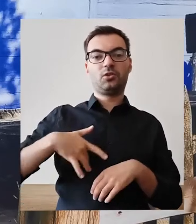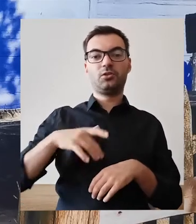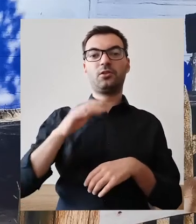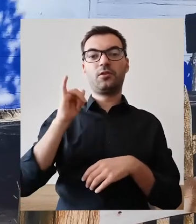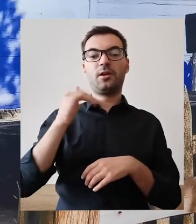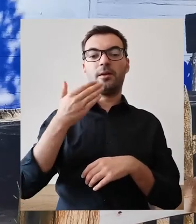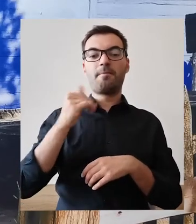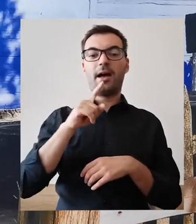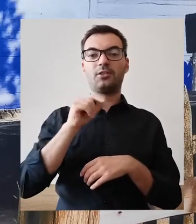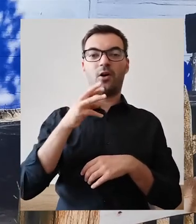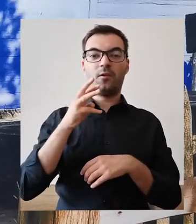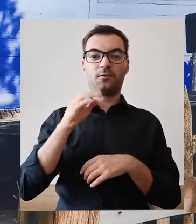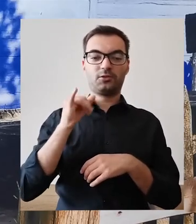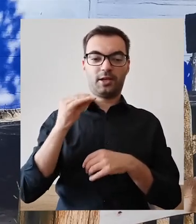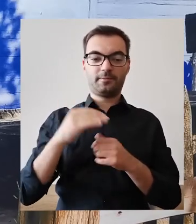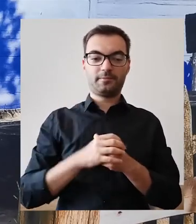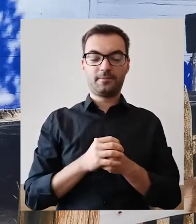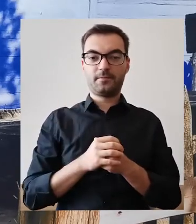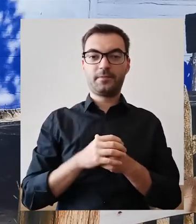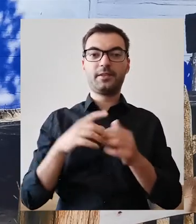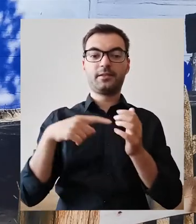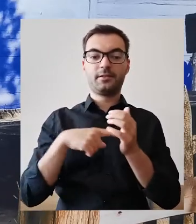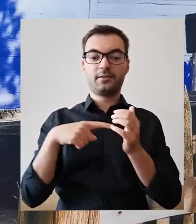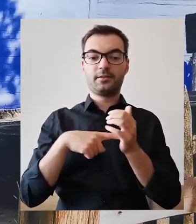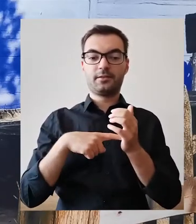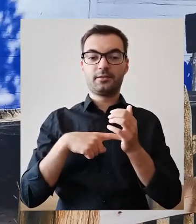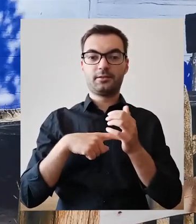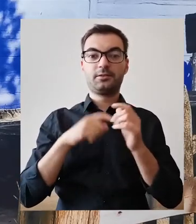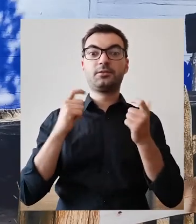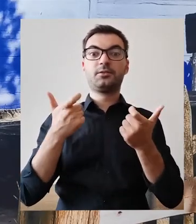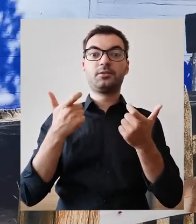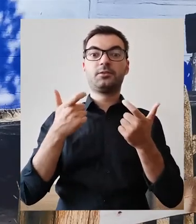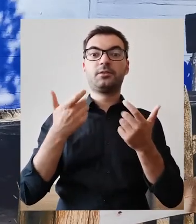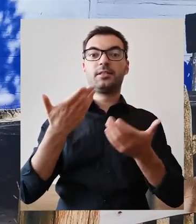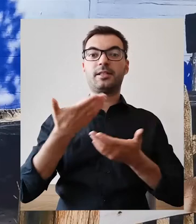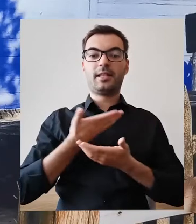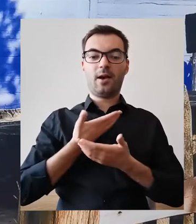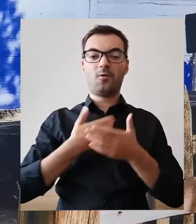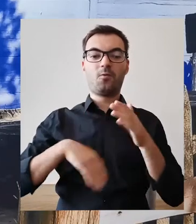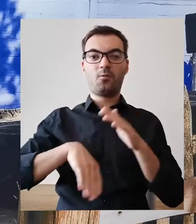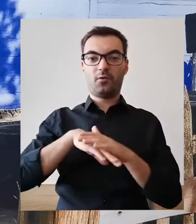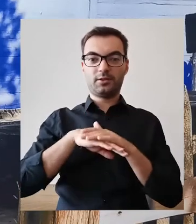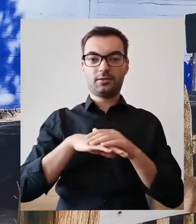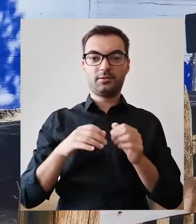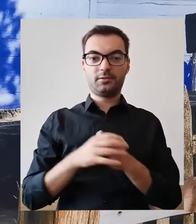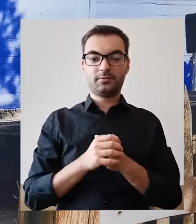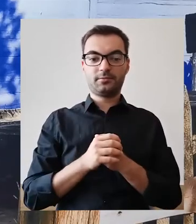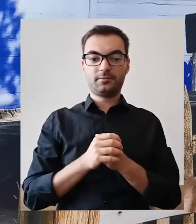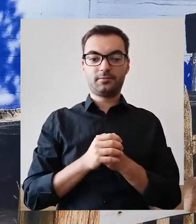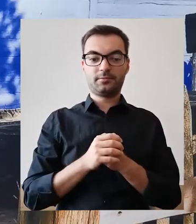mazowieckim i no i cóż dał ten przywilej